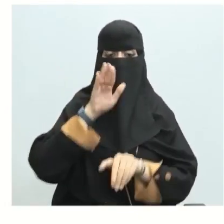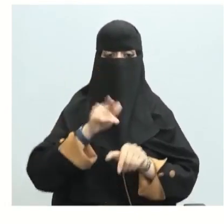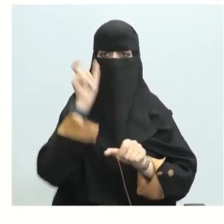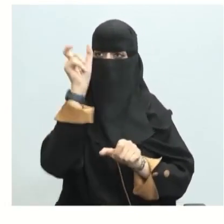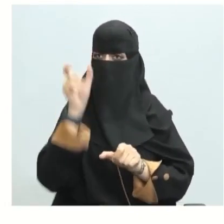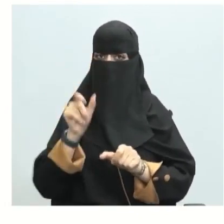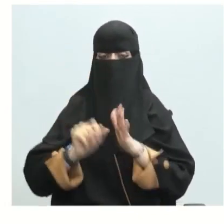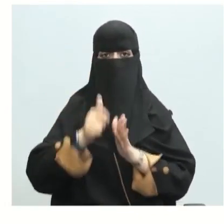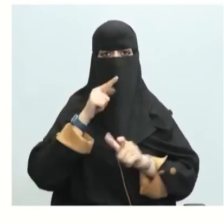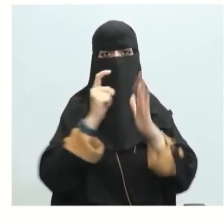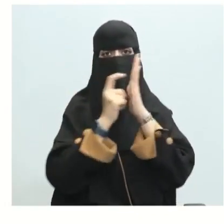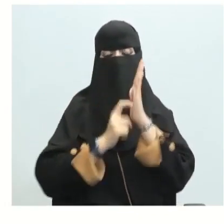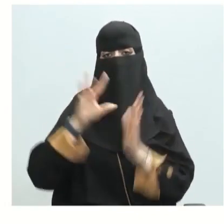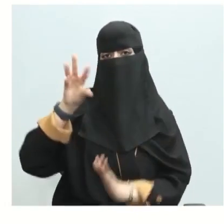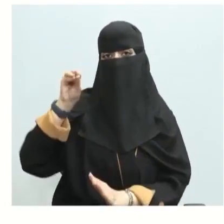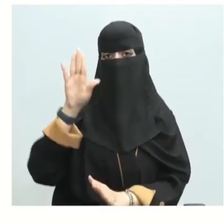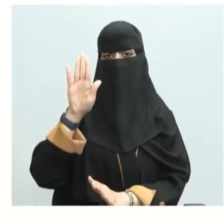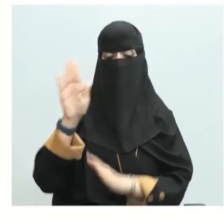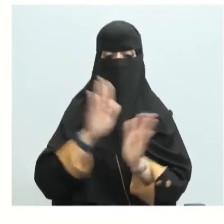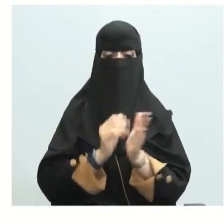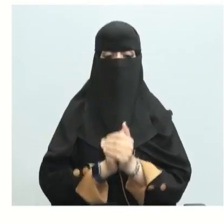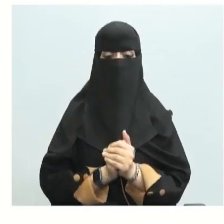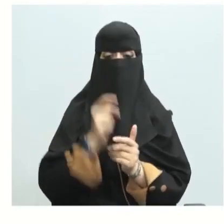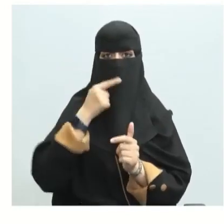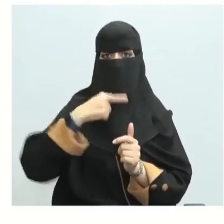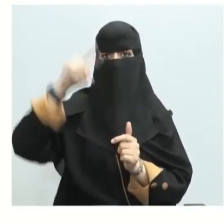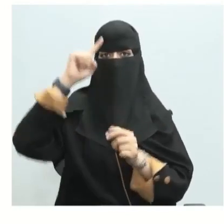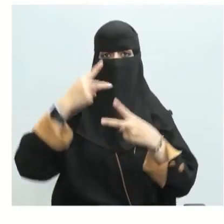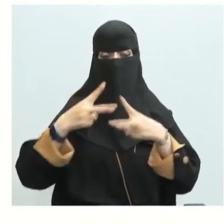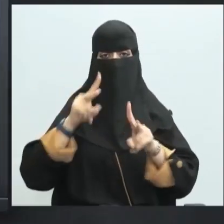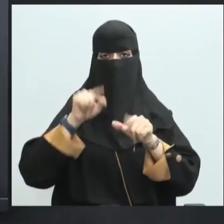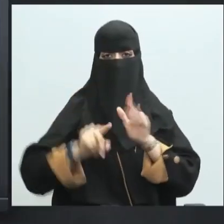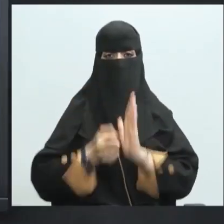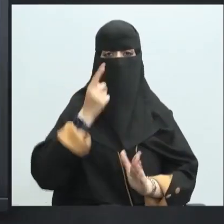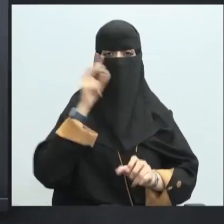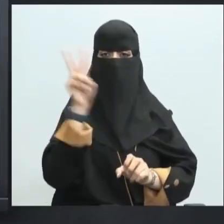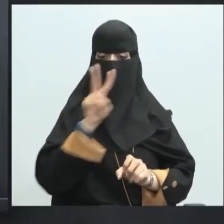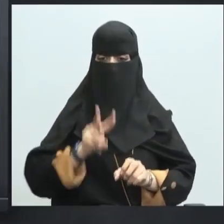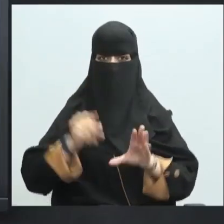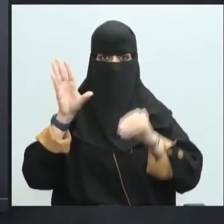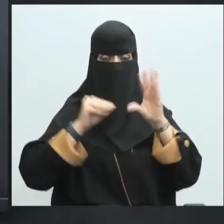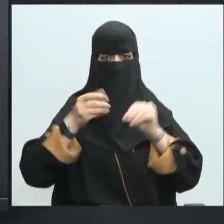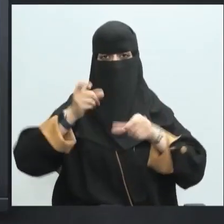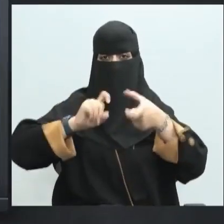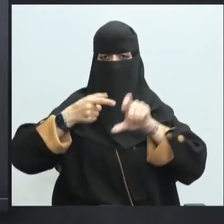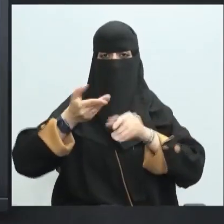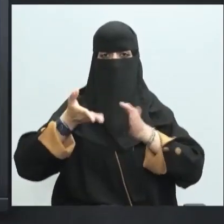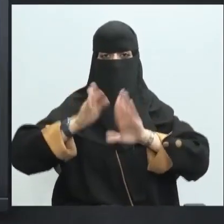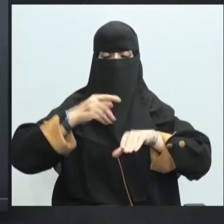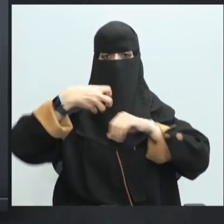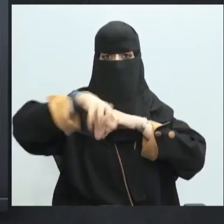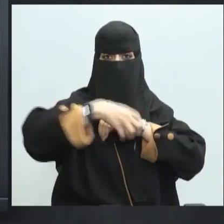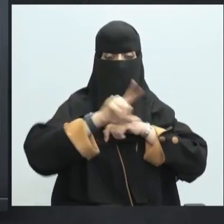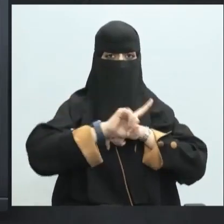ستكون قانون هس بسم الله نبدا لعلك قرات قصه مكونه من اكثر من جزء لا